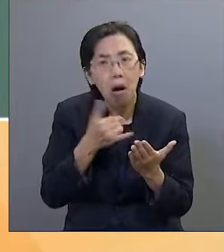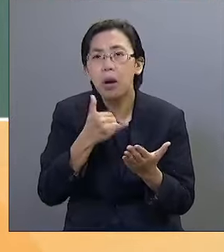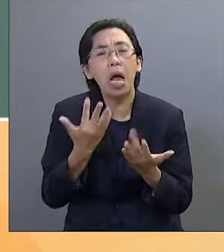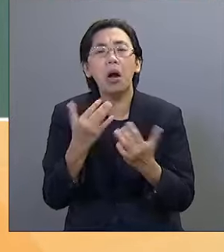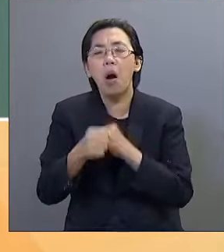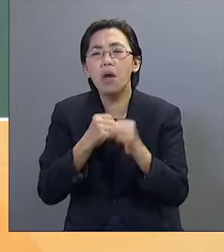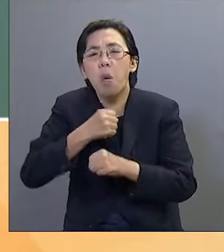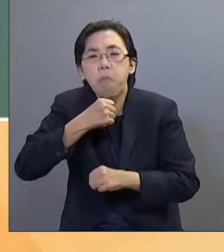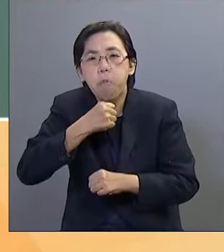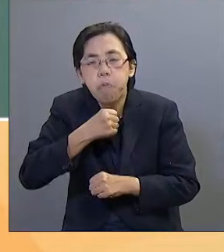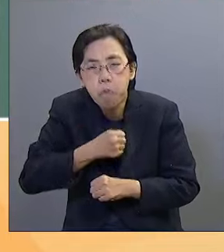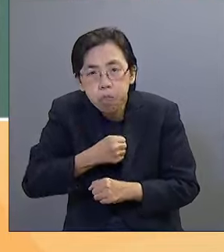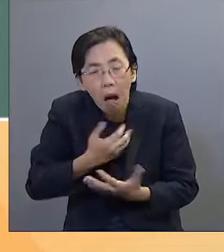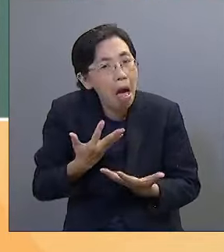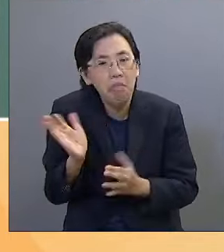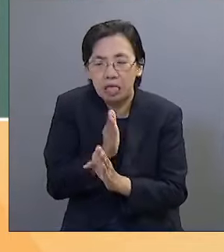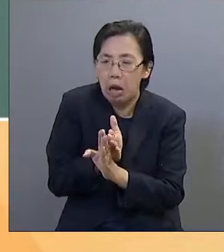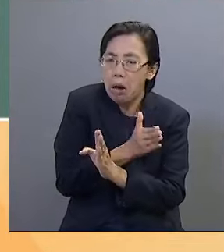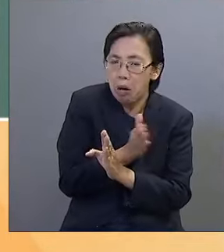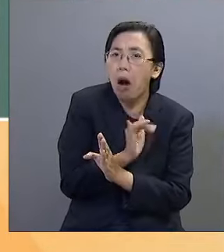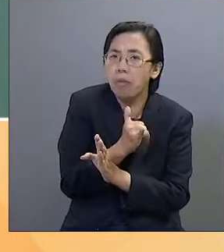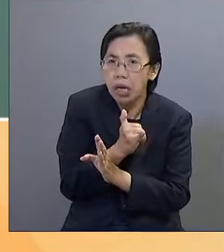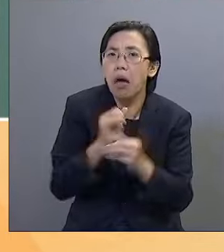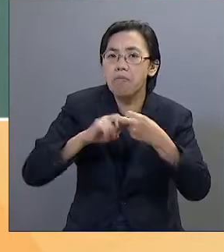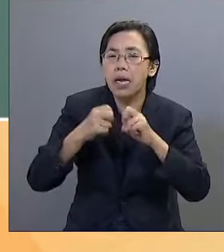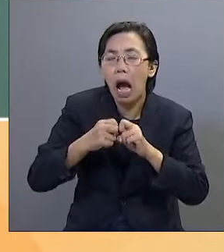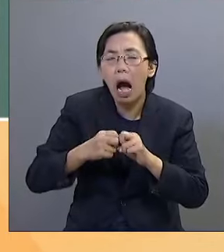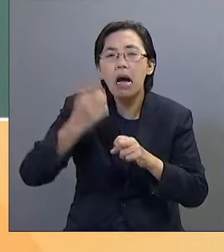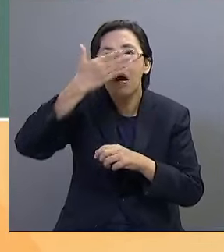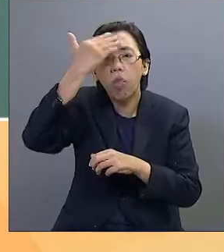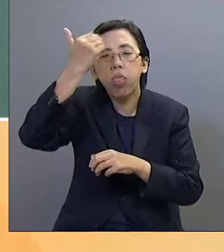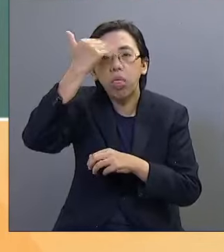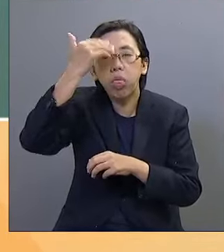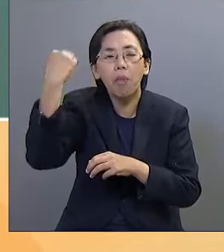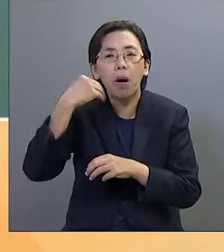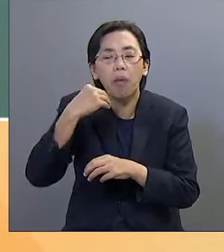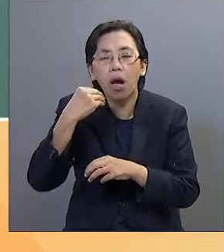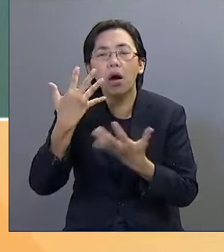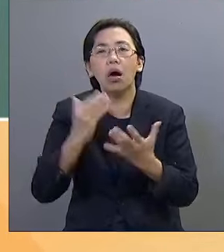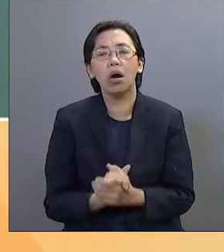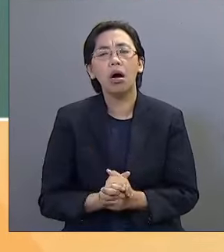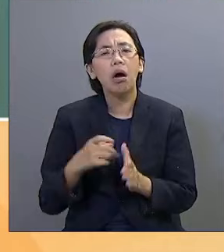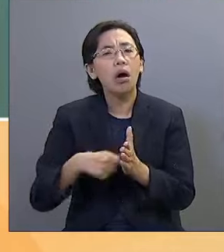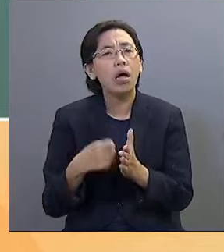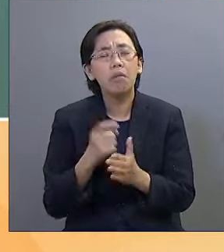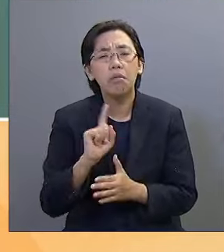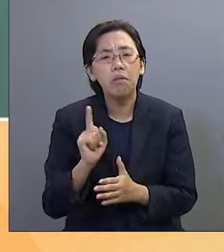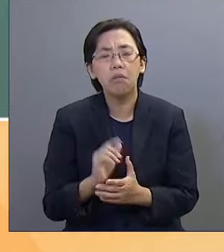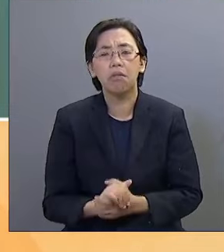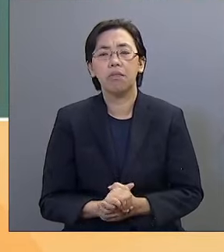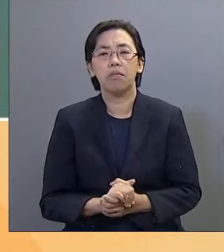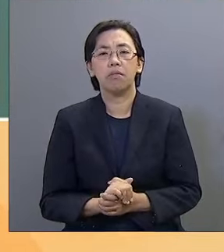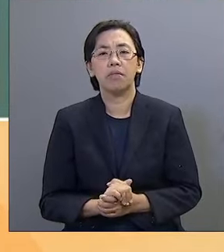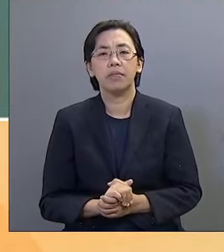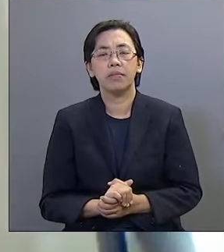ก็สามารถเผชิญกับภาวะนี้ได้เหมือนกันสาเหตุนะครับในความคิดเห็นหรือว่าในข้อมูลที่อาจารย์มีเนี่ยสาเหตุเหล่านี้มันเกิดจากอะไรได้บ้างครับอาจ